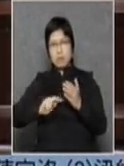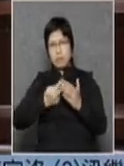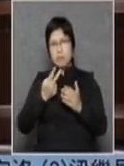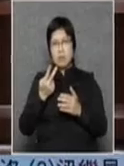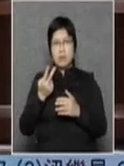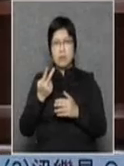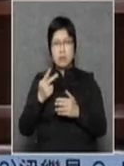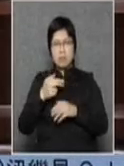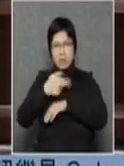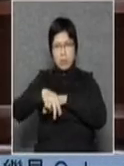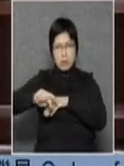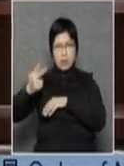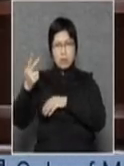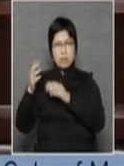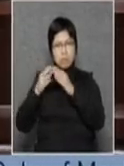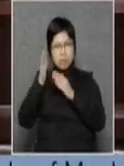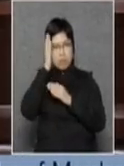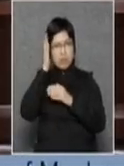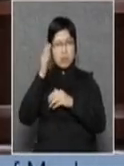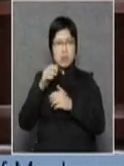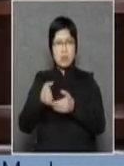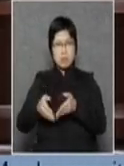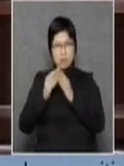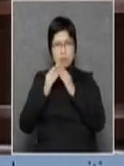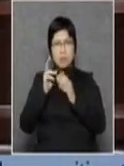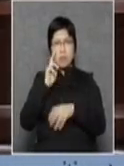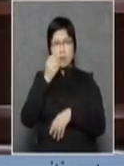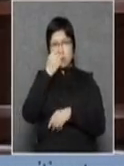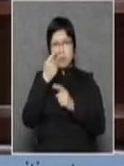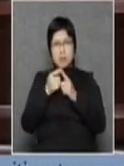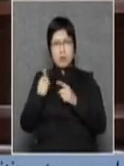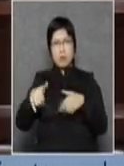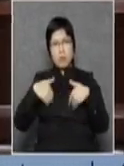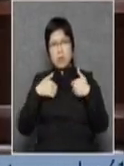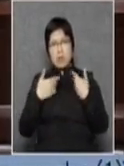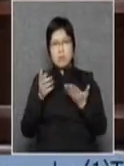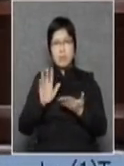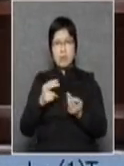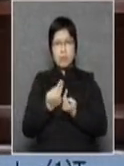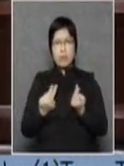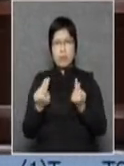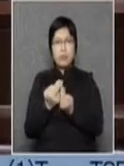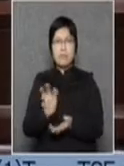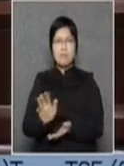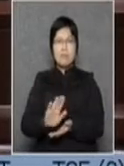做住宅的、哦、即是好像香港人是不需要去休憩公園啊，不需要